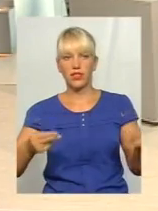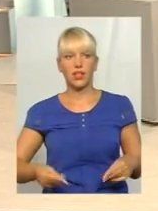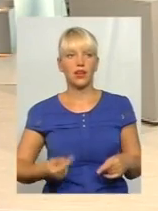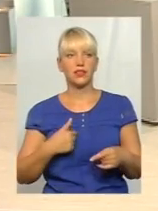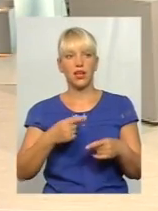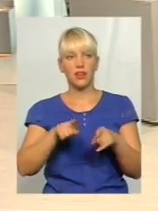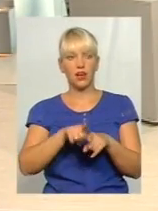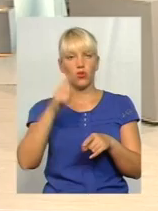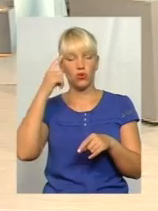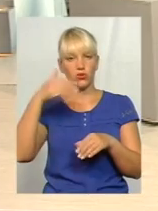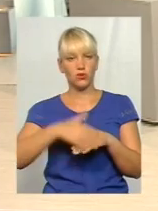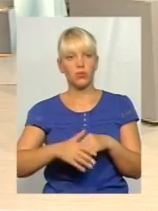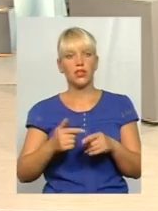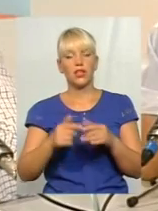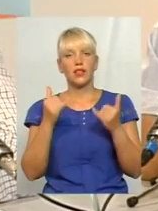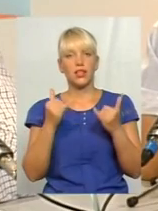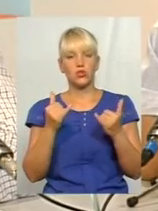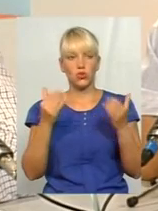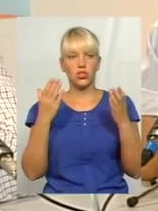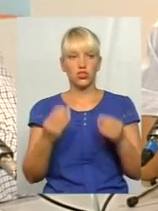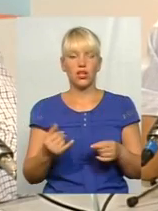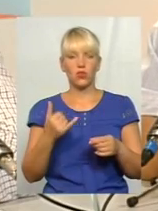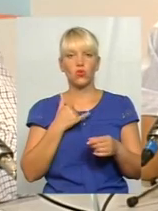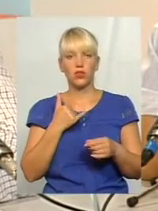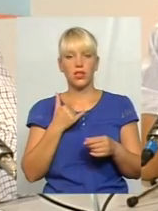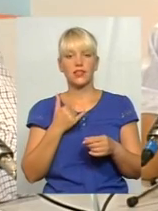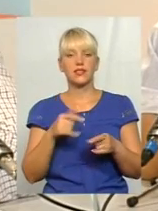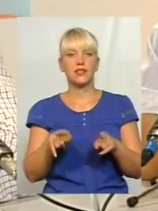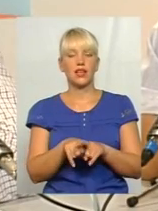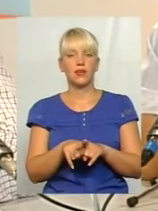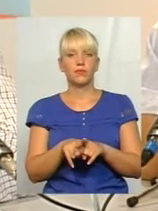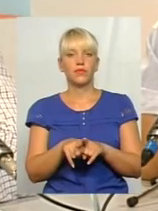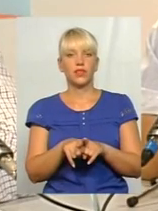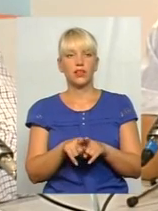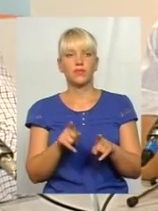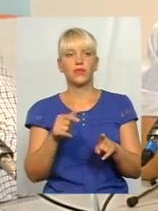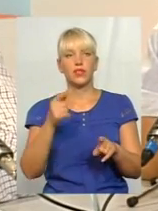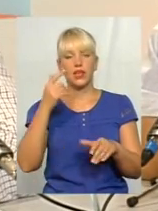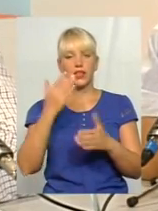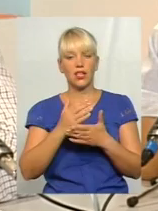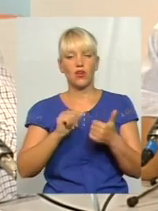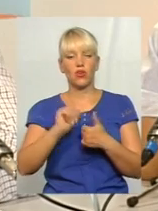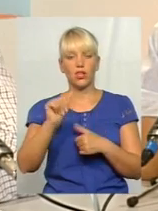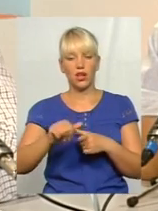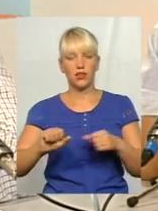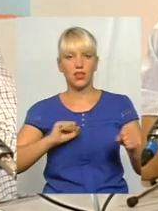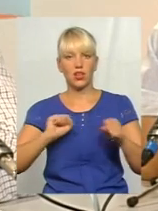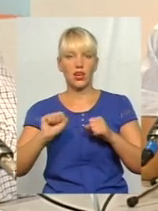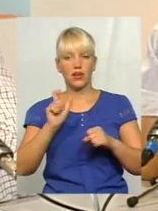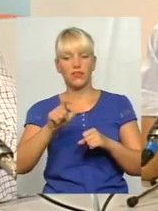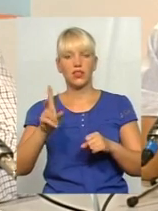я так розумію на рік підписуються так на сьогоднішній день нас в концепція в місті ви знаєте що є окремі комунальні керівники яким